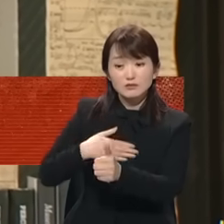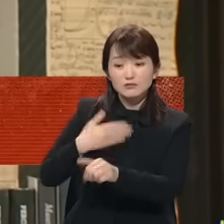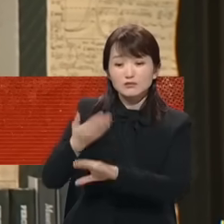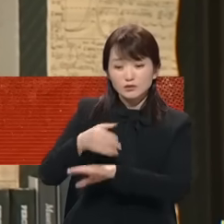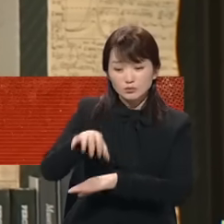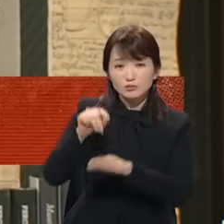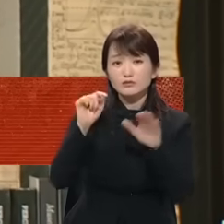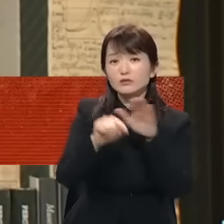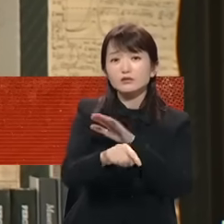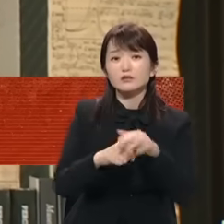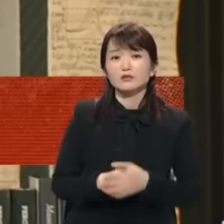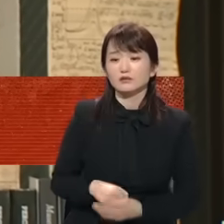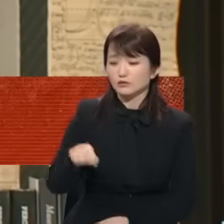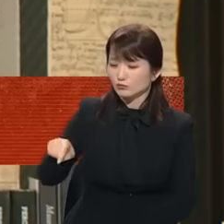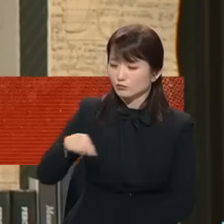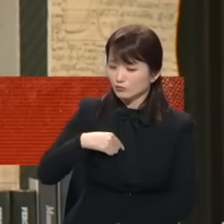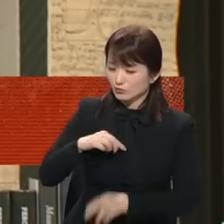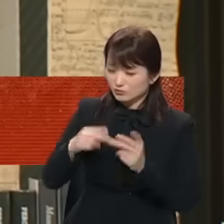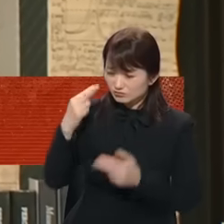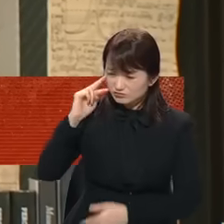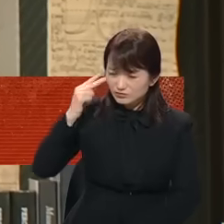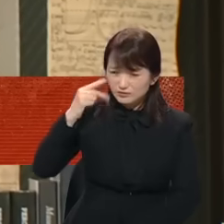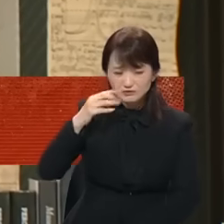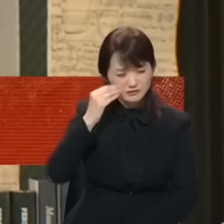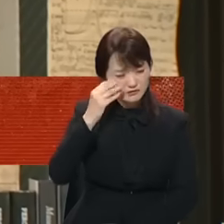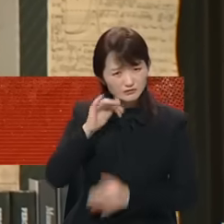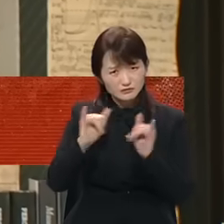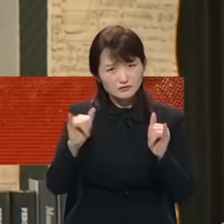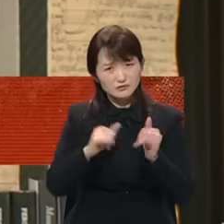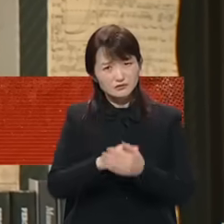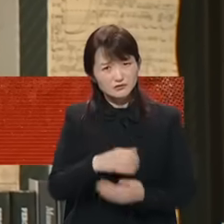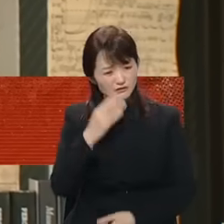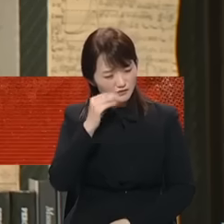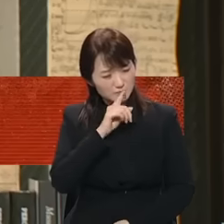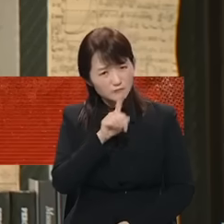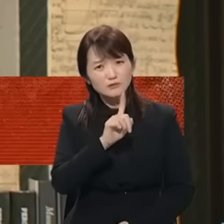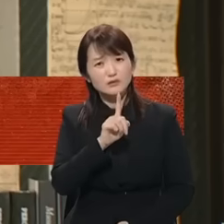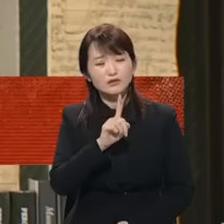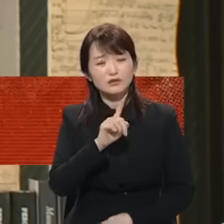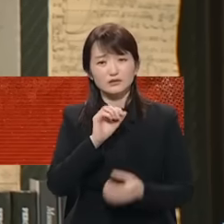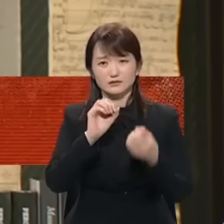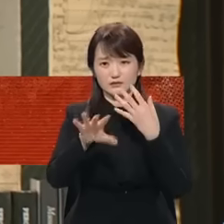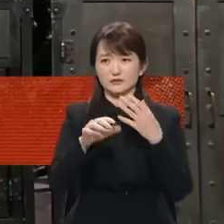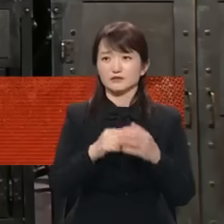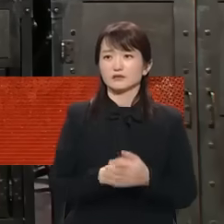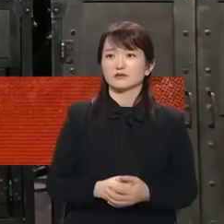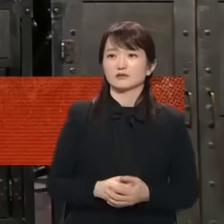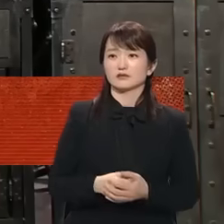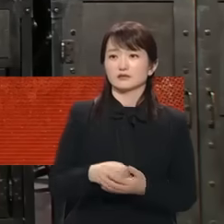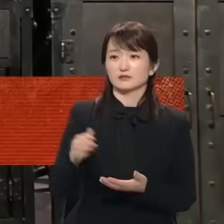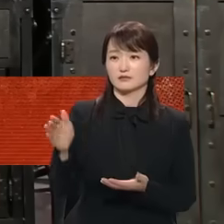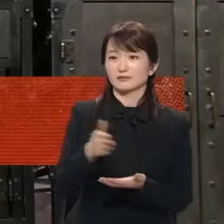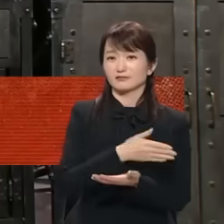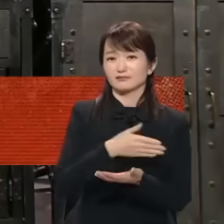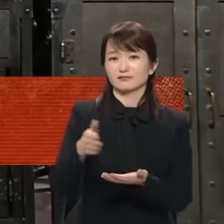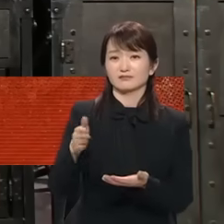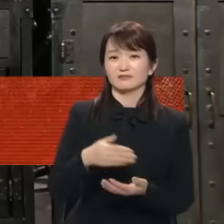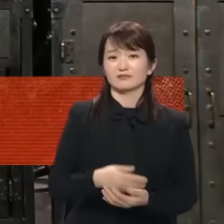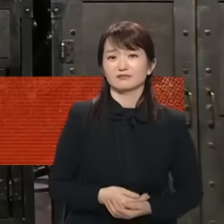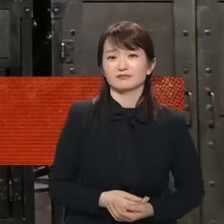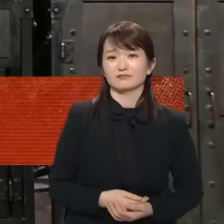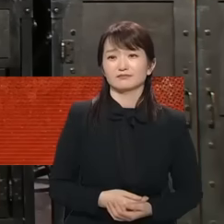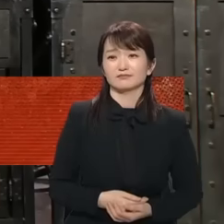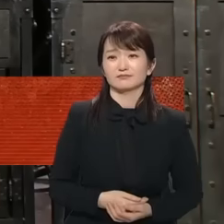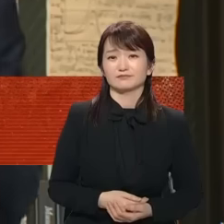가셨어야 이제 아 본인이 착하게 놓고 왜면 사람 이상하게 만들어 정말 진짜 별꼴이야 흥 동그라미 어 아